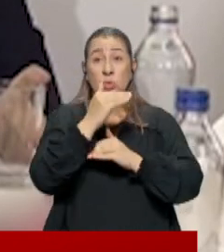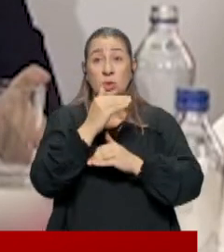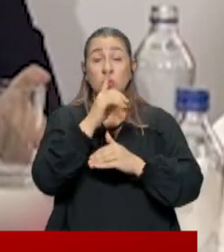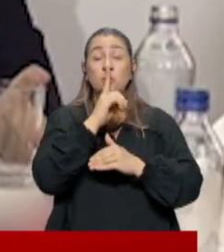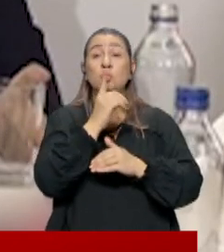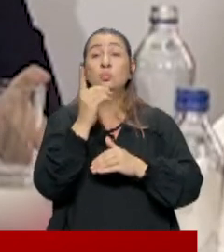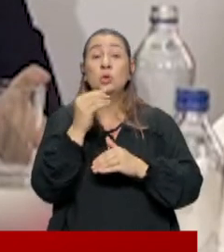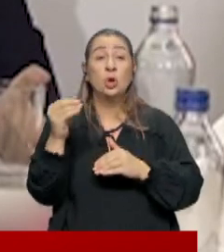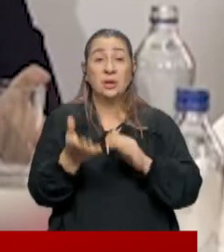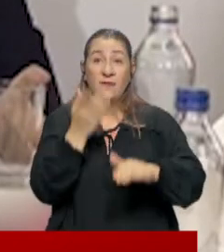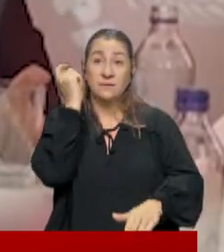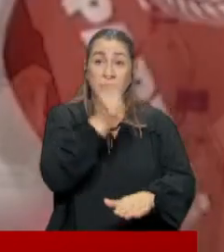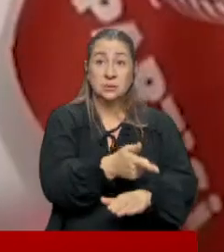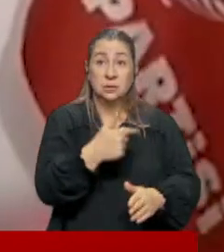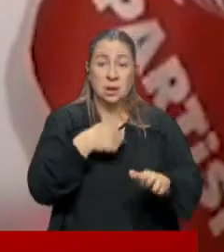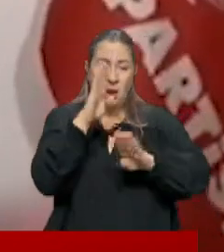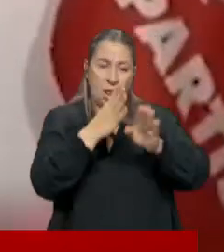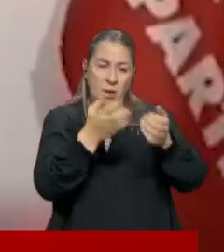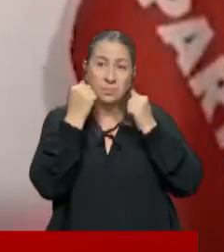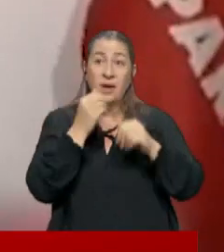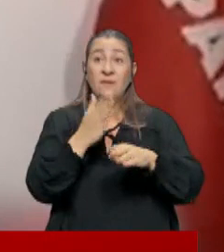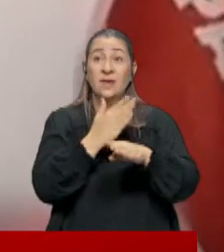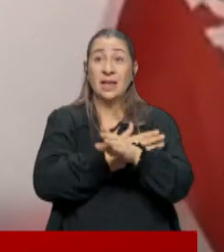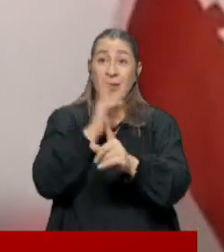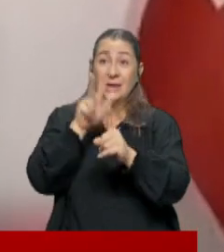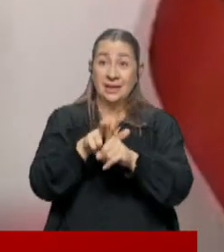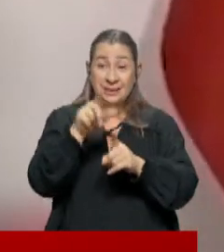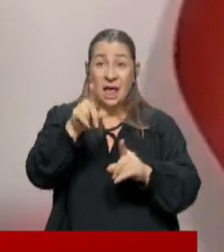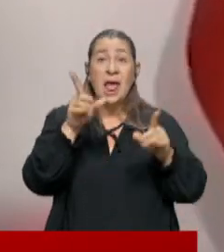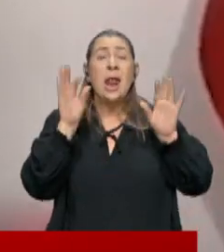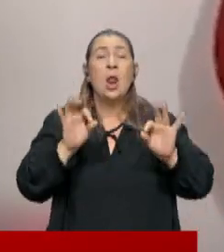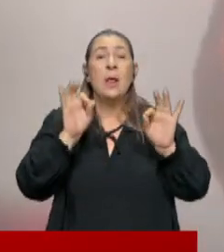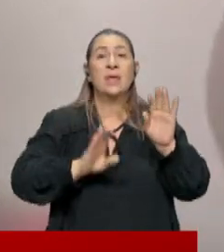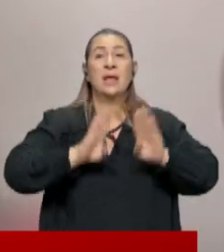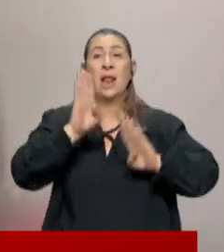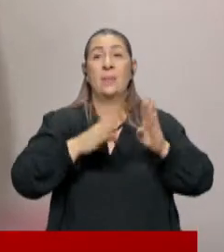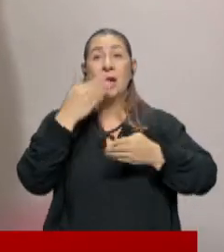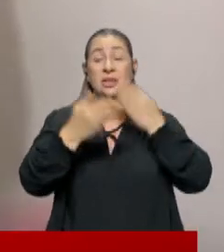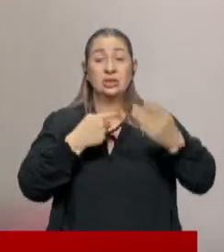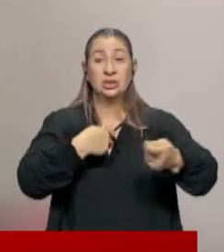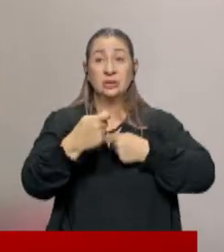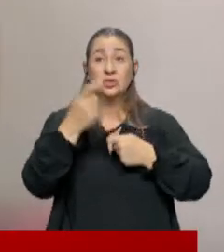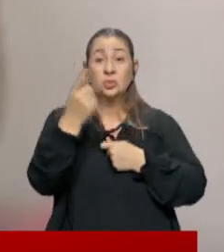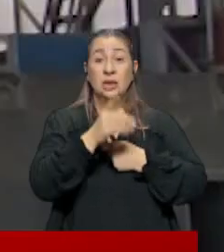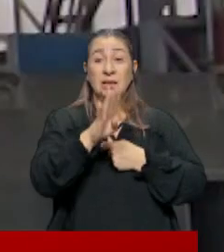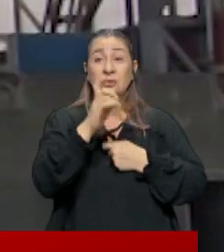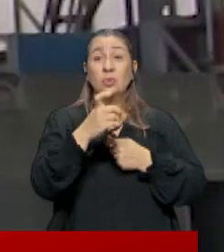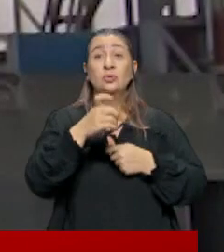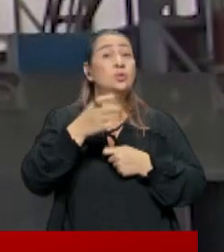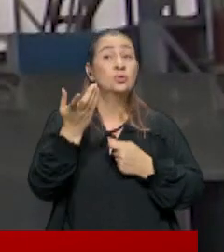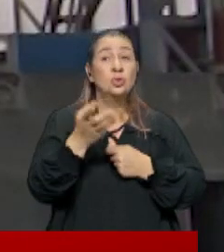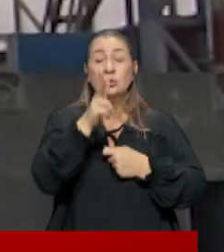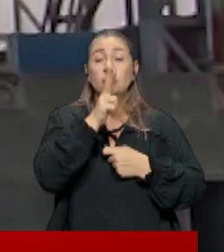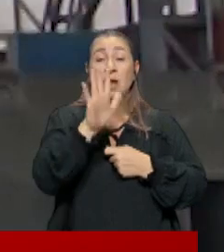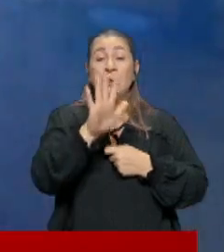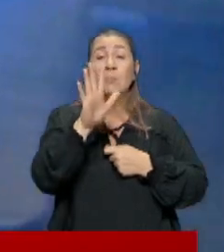100 milyon daha fazla vererek ihaleyi aldım. Vatan Partisi'ne katılım töreninde en önemli ihalemdi diye anlattığı şirketin %49 hissesini